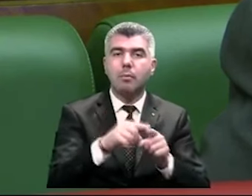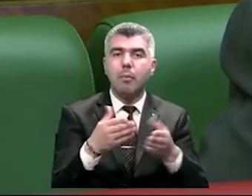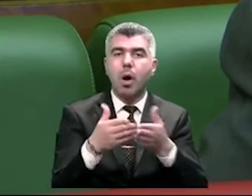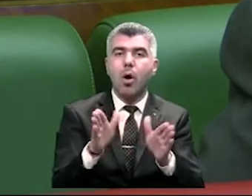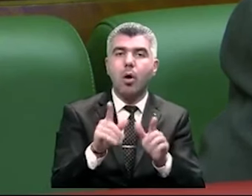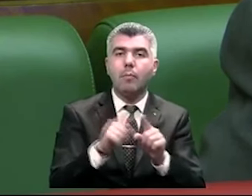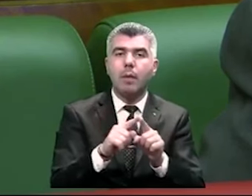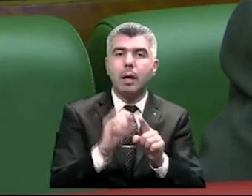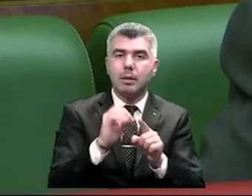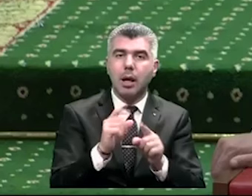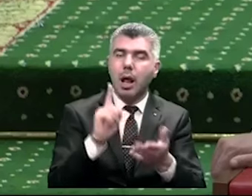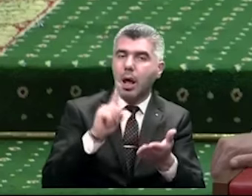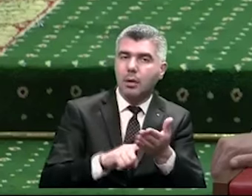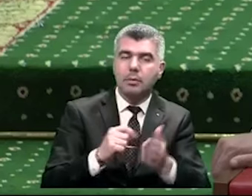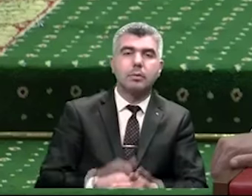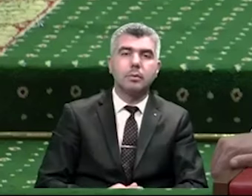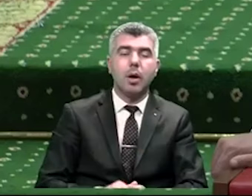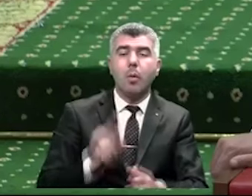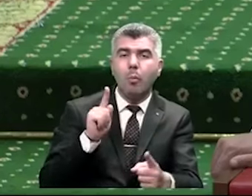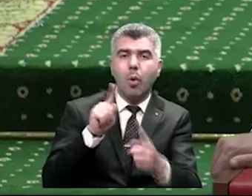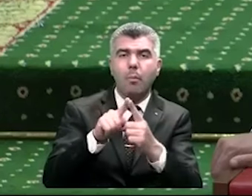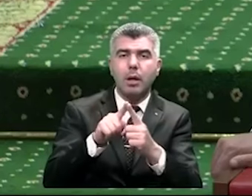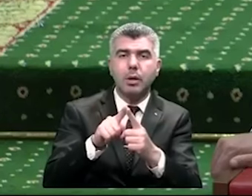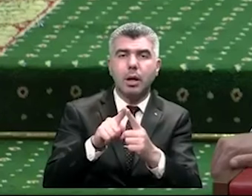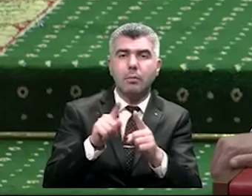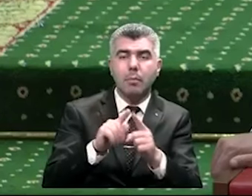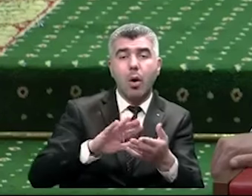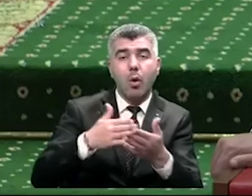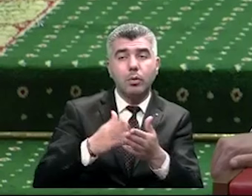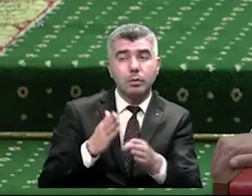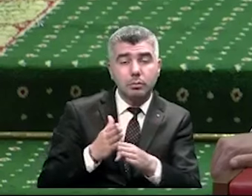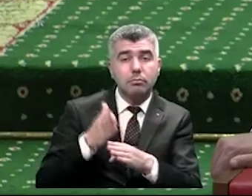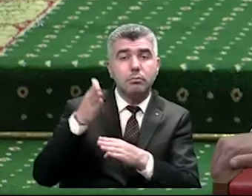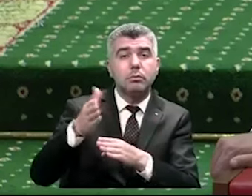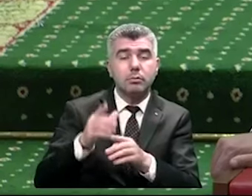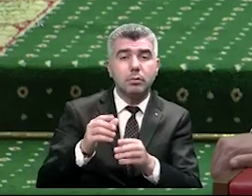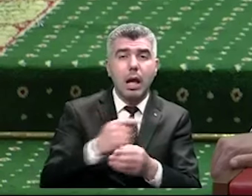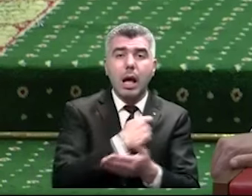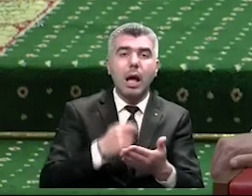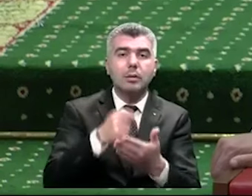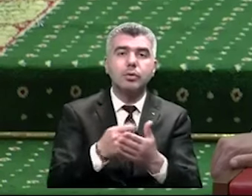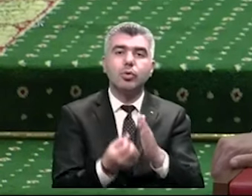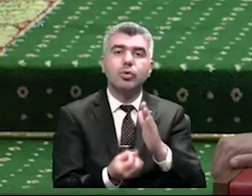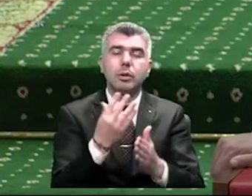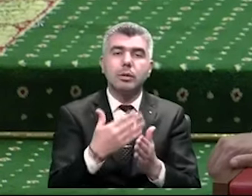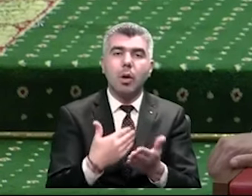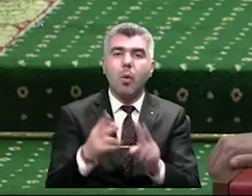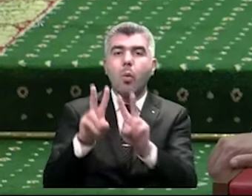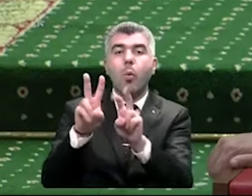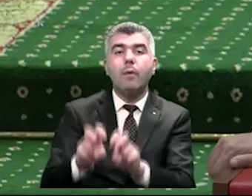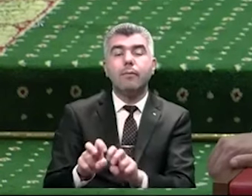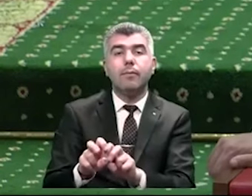التسويه القضائيه اثناء مباشره اجراءات تنفيذ الاوامر السالف تم صدور اوامر قضائيه جديده قضت بايقاف مساطر